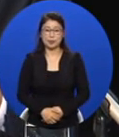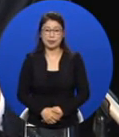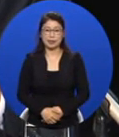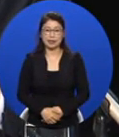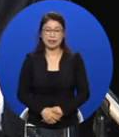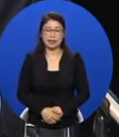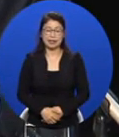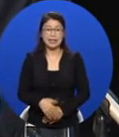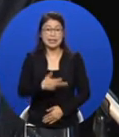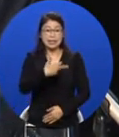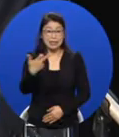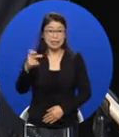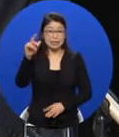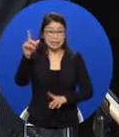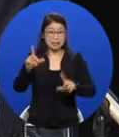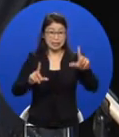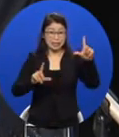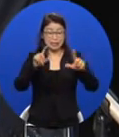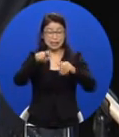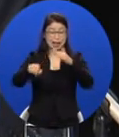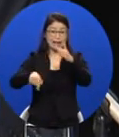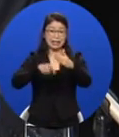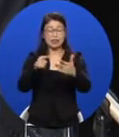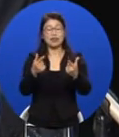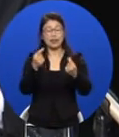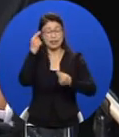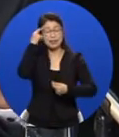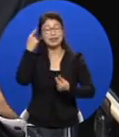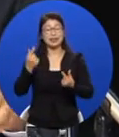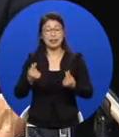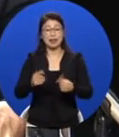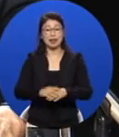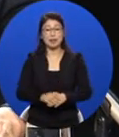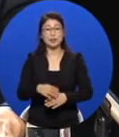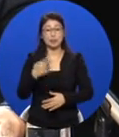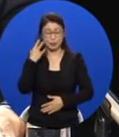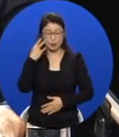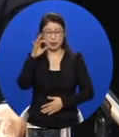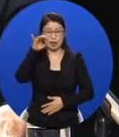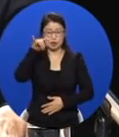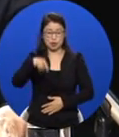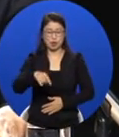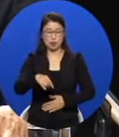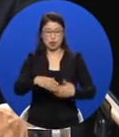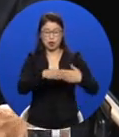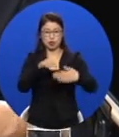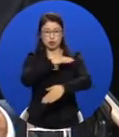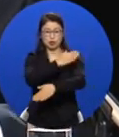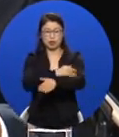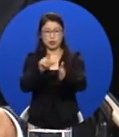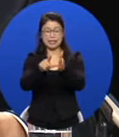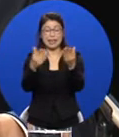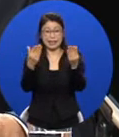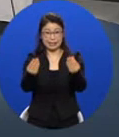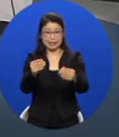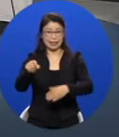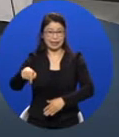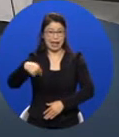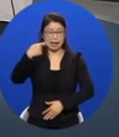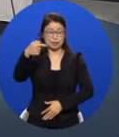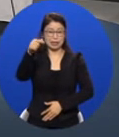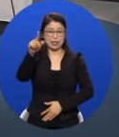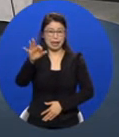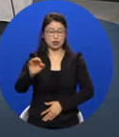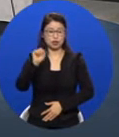뭐 큰 둘에서 는 뭐 같은 생각 같아요. 예. 네. 예. 위성권 후보의 주도권 시간이 끝났습니다. 다음은 강지영